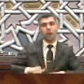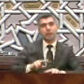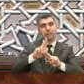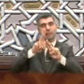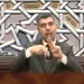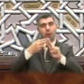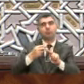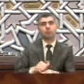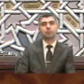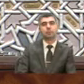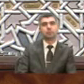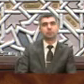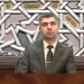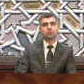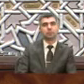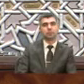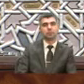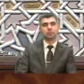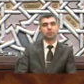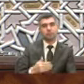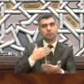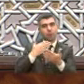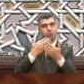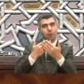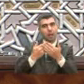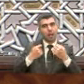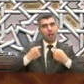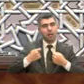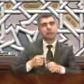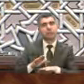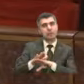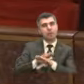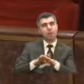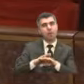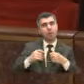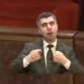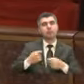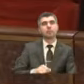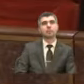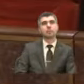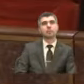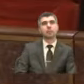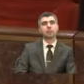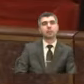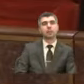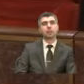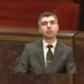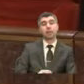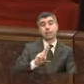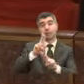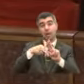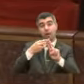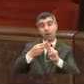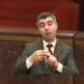الوزير للرد على التعقيبات. شكرا السيد الرئيس. لو سمحتي السيد الرئيس غادي نجاوب ماشي بالترتيب. بالنسبه